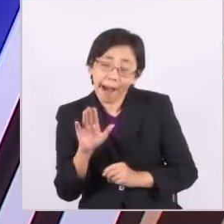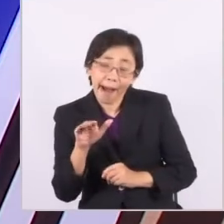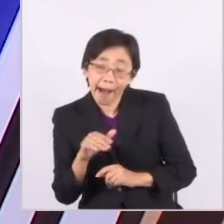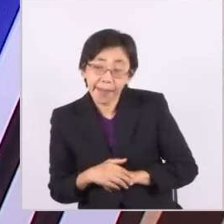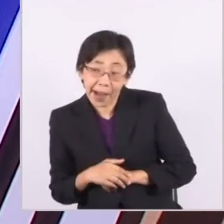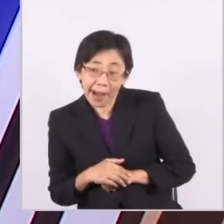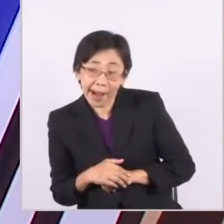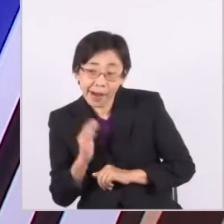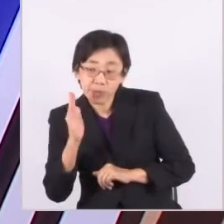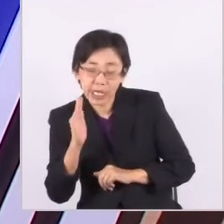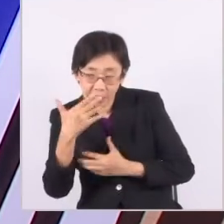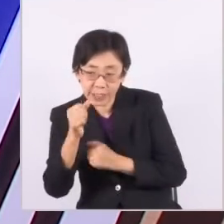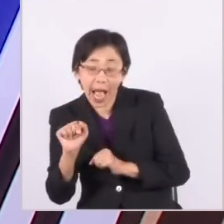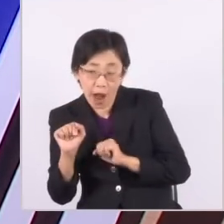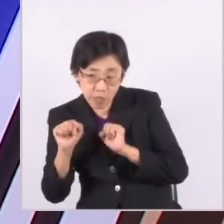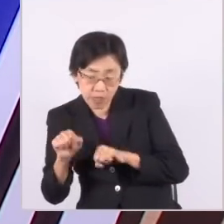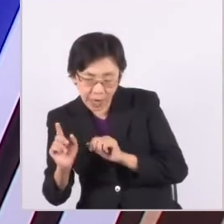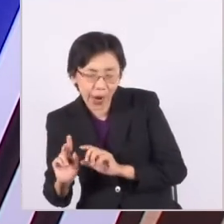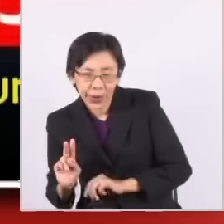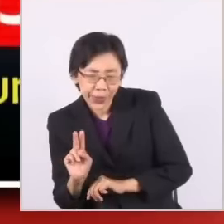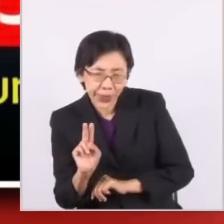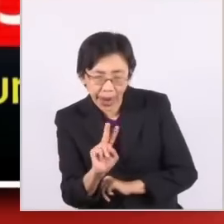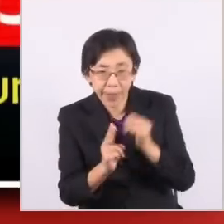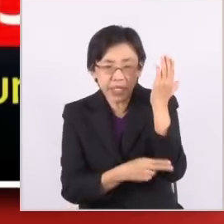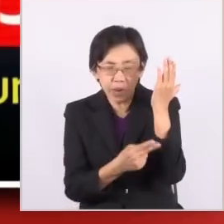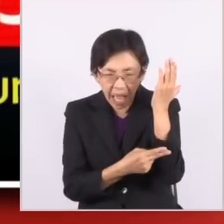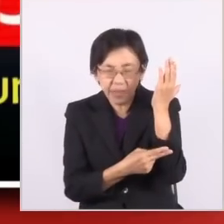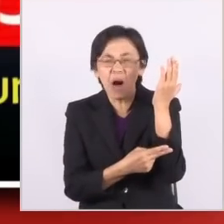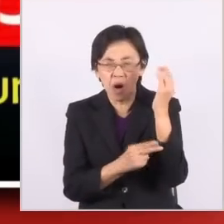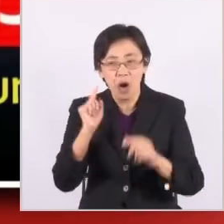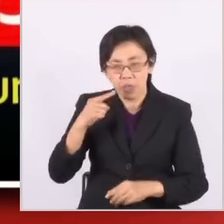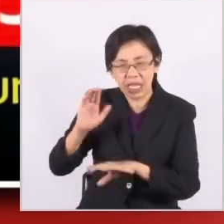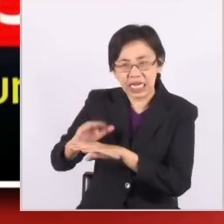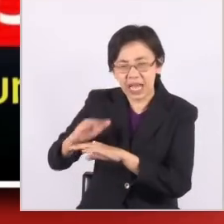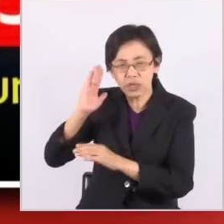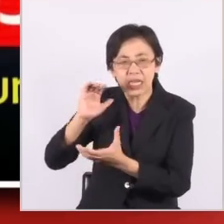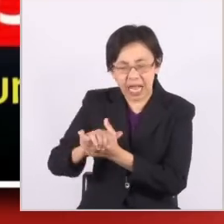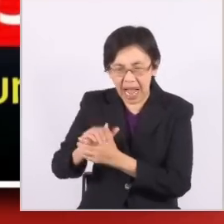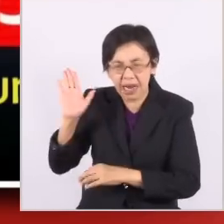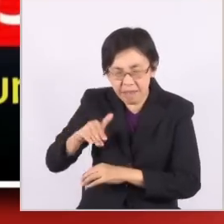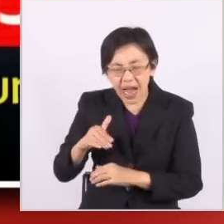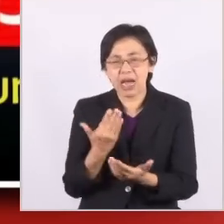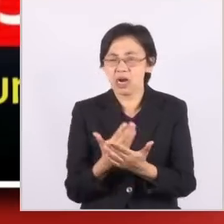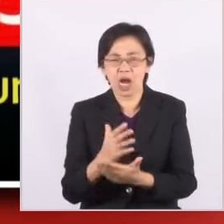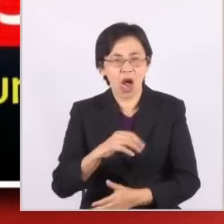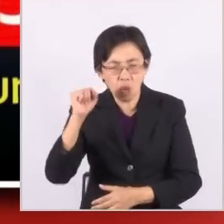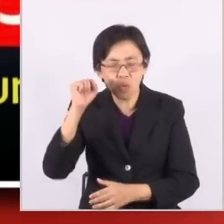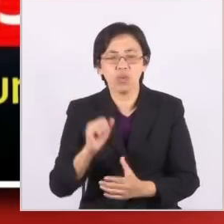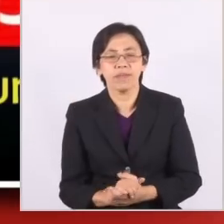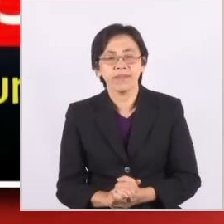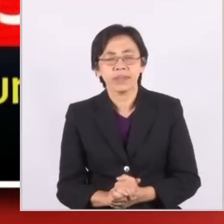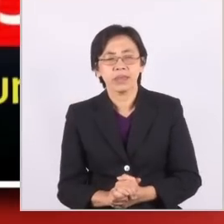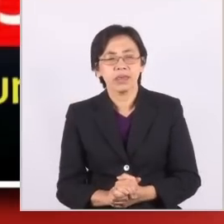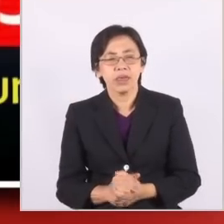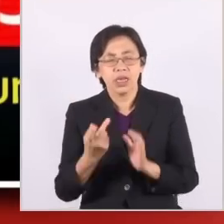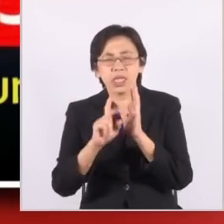ประมาณนี้นะครับมันก็เป็นข่าวเลยล่าสุดเนี่ยตำรวจเมืองขอนแก่นเขาก็รับทราบข่าวนี้เขากำลังตรวจสอบอยู่นะนี่ไอ้ข่าวที่ว่า